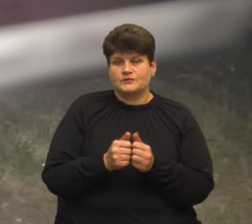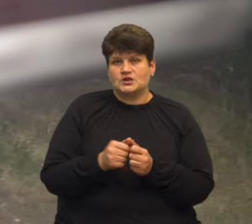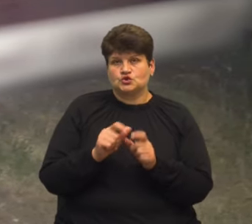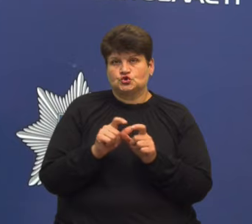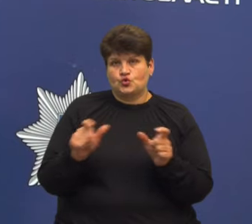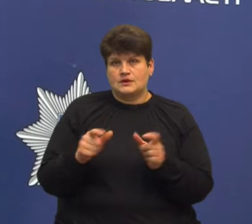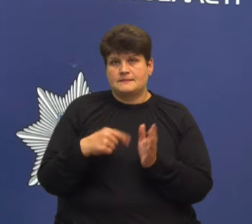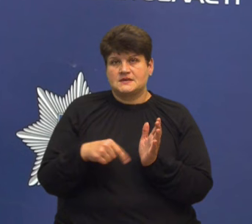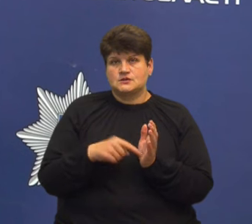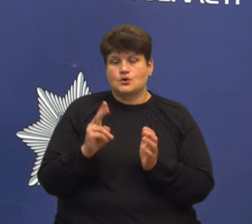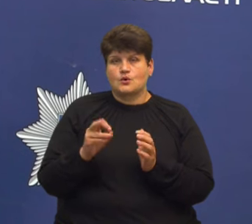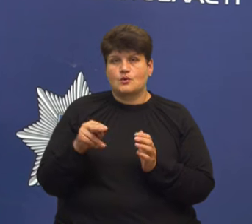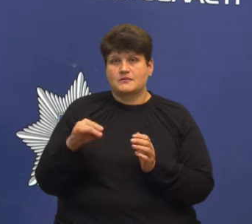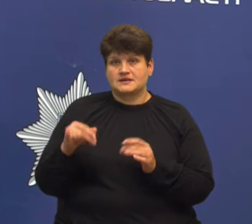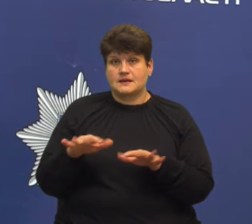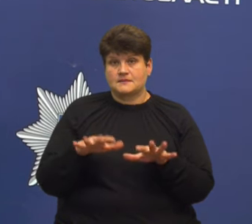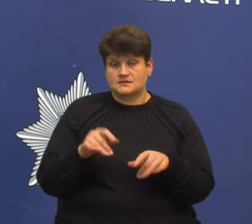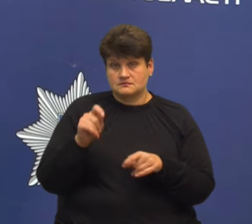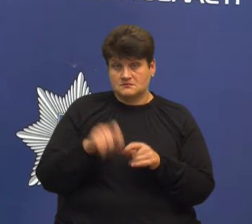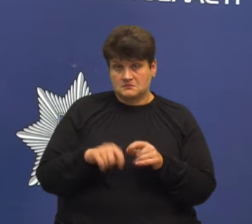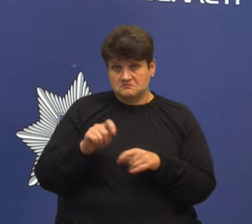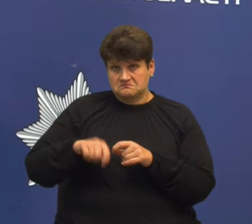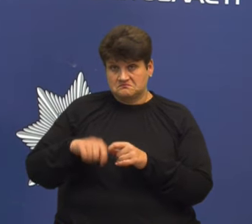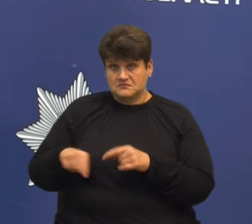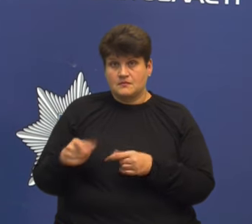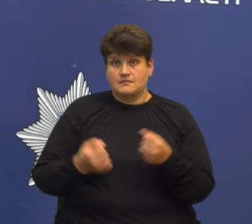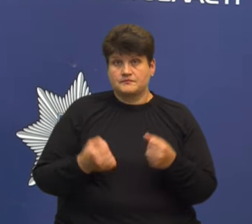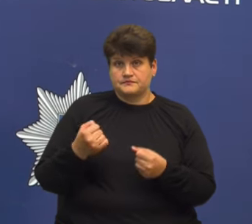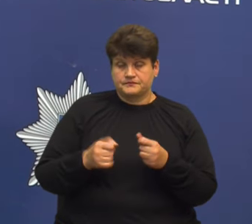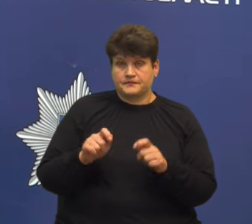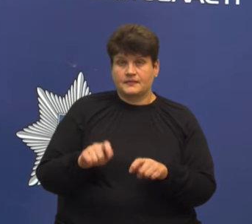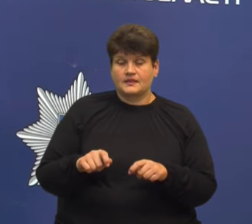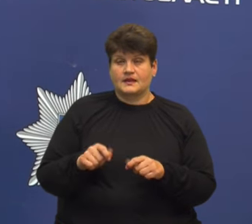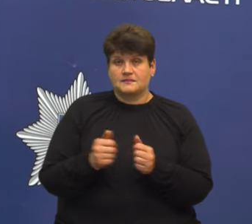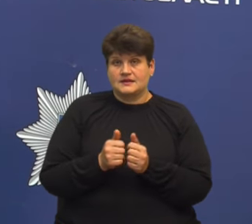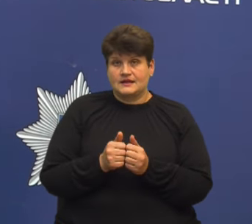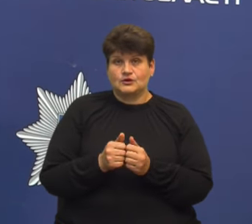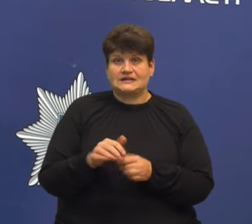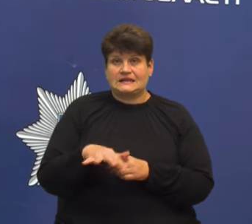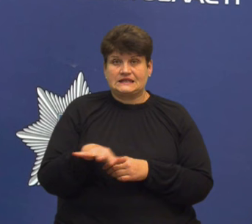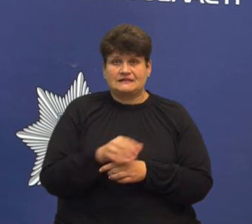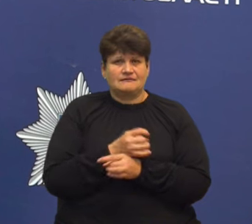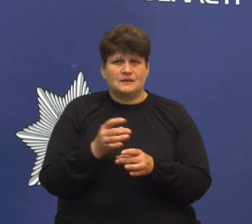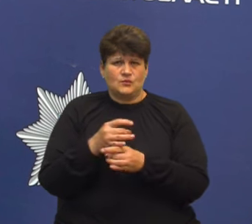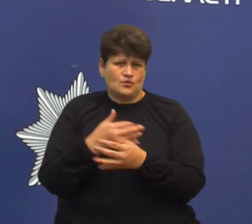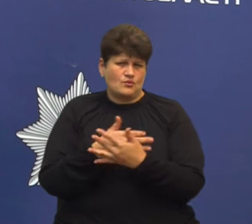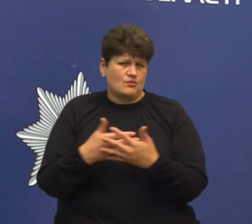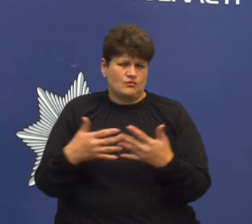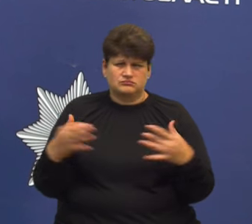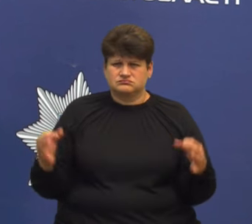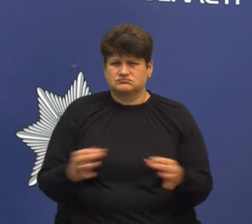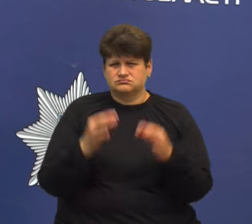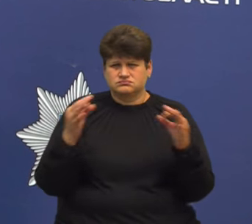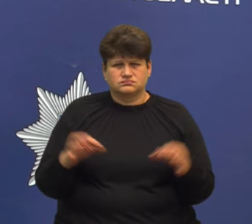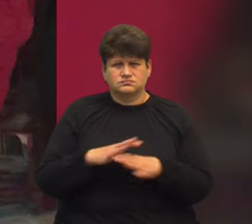Копичинці. Приїхавши на місце, фахівці обстежили даний автомобіль та прилеглу територію. Жодних вибухових пристроїв чи вибухових речовин на місці